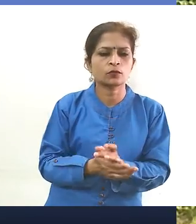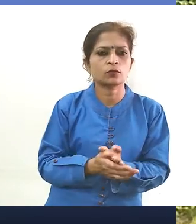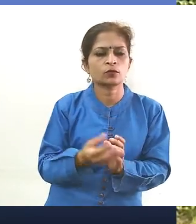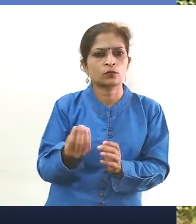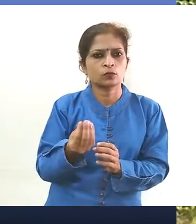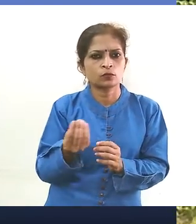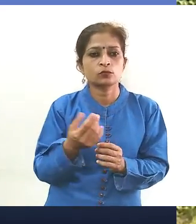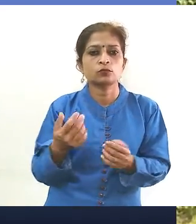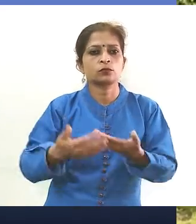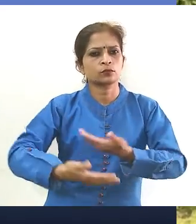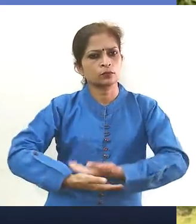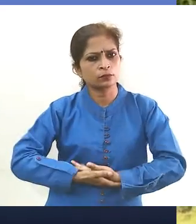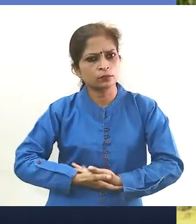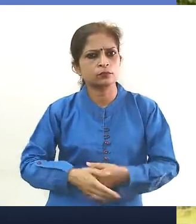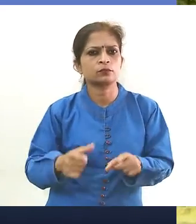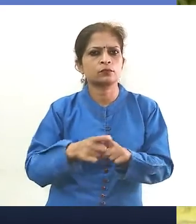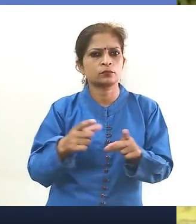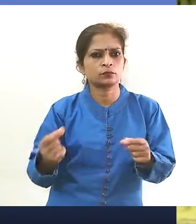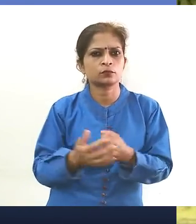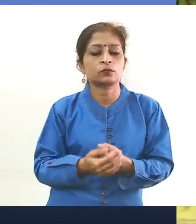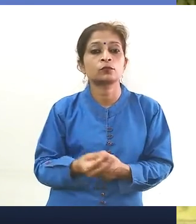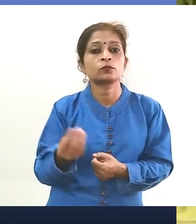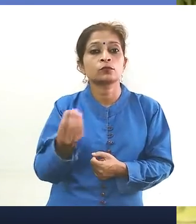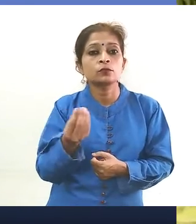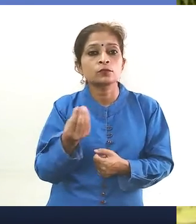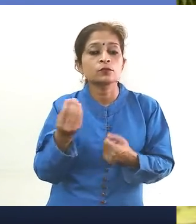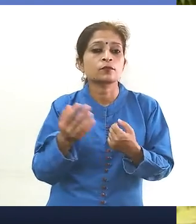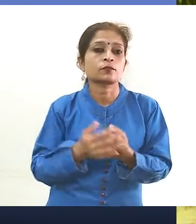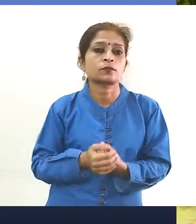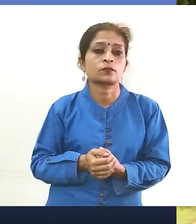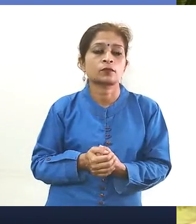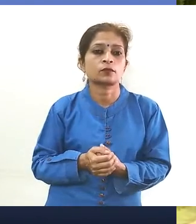ऐसे बैठ करके कर लिए, कुछ आसन